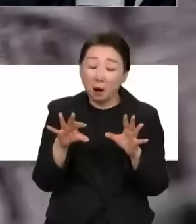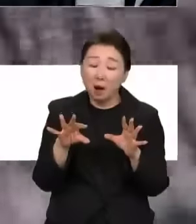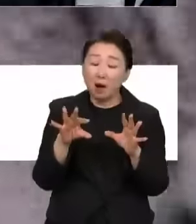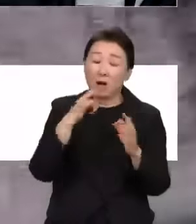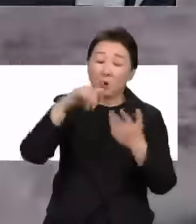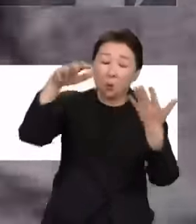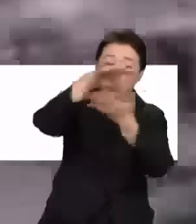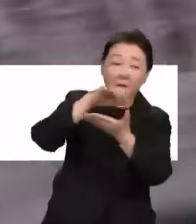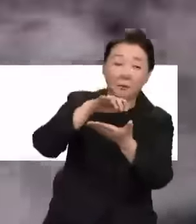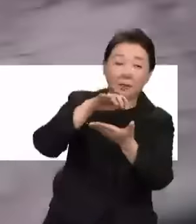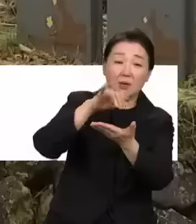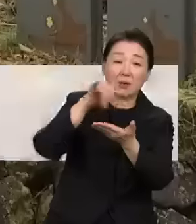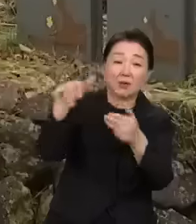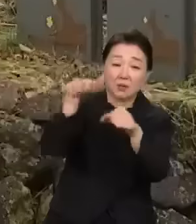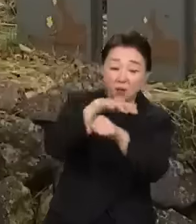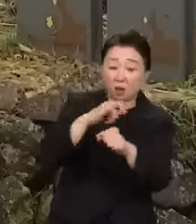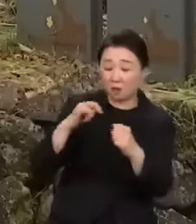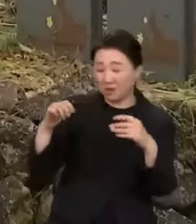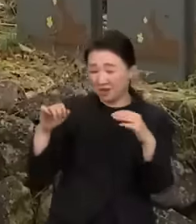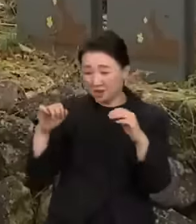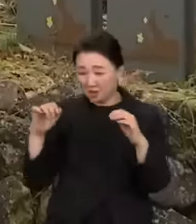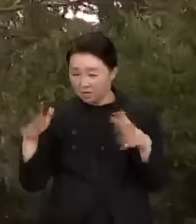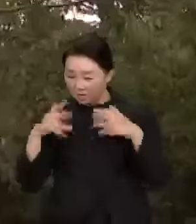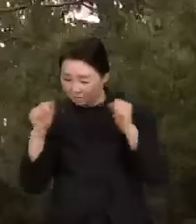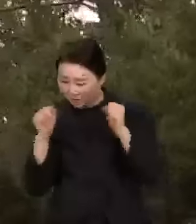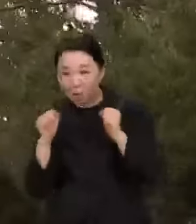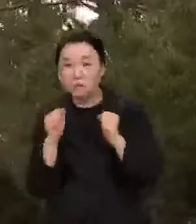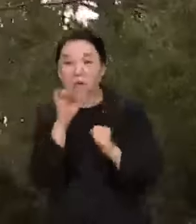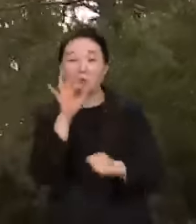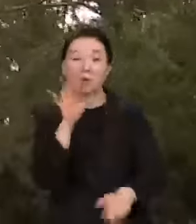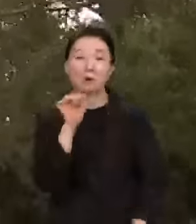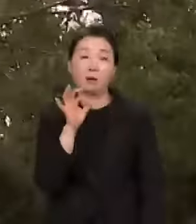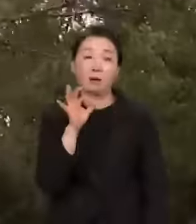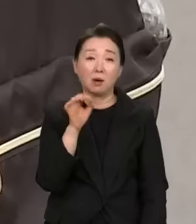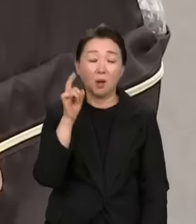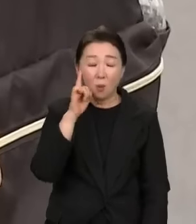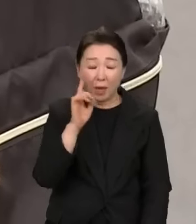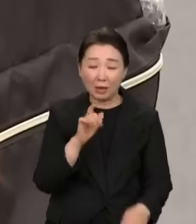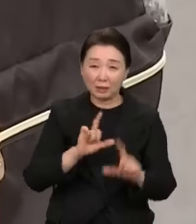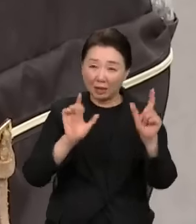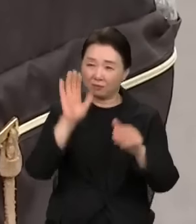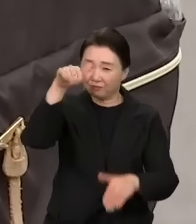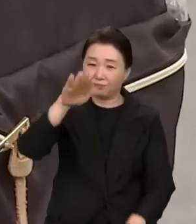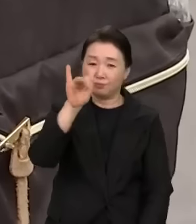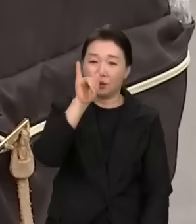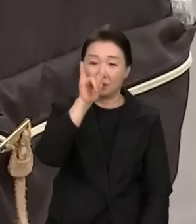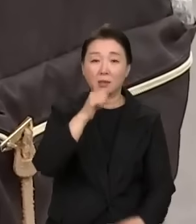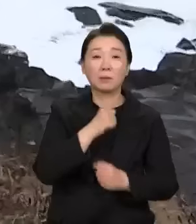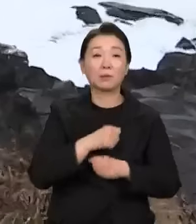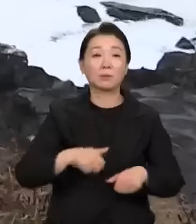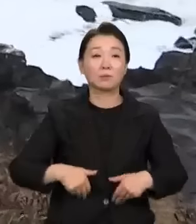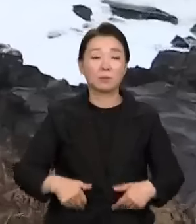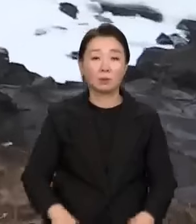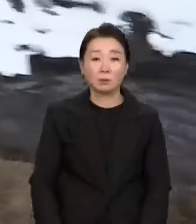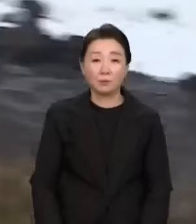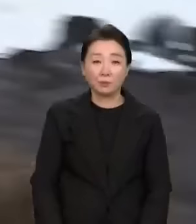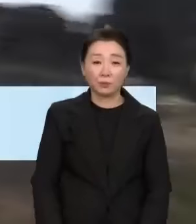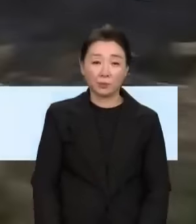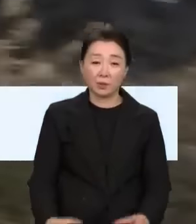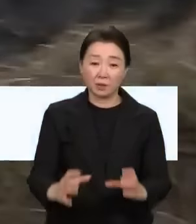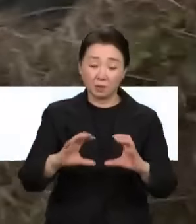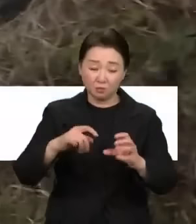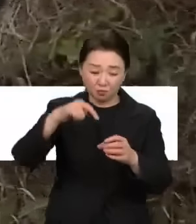우리나라를 지나기 힘들지 않겠습니까? 다만 기상청은 올겨울 때때로 기온이 널뛰게 할 수 있어 대비가 필요하다고 했습니다. 북극의 바다 얼음